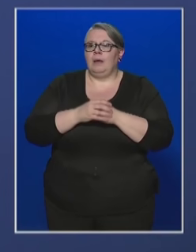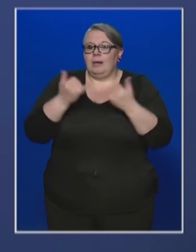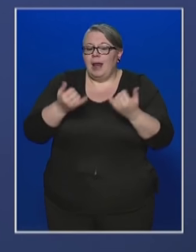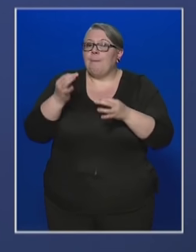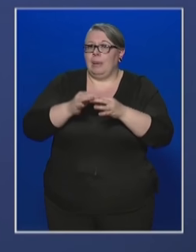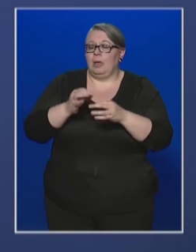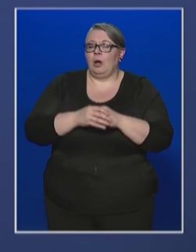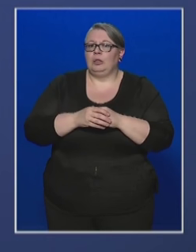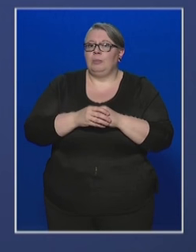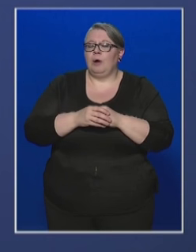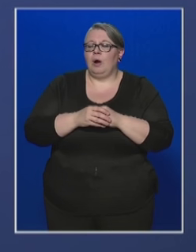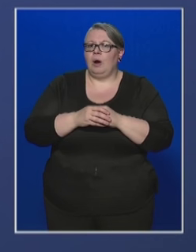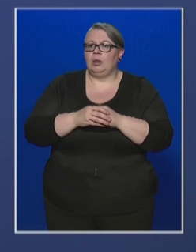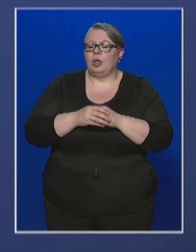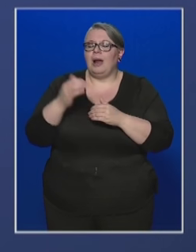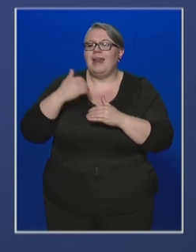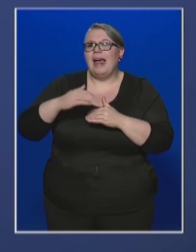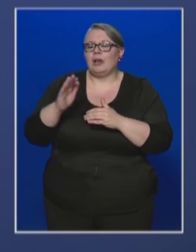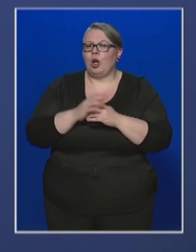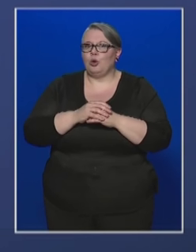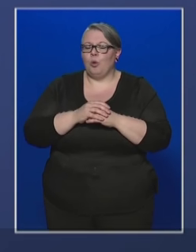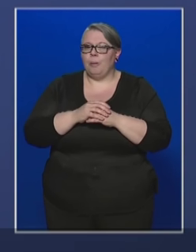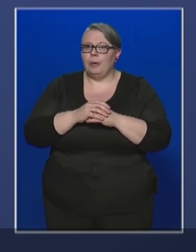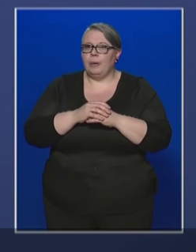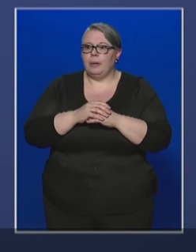jelen pillanatban a legnagyobb